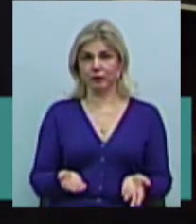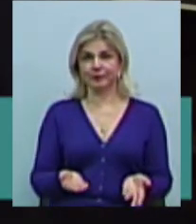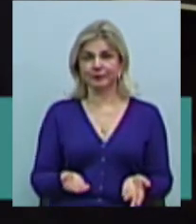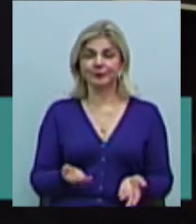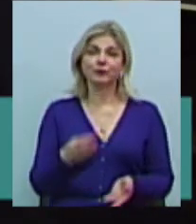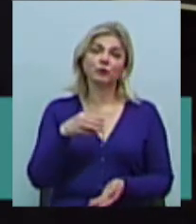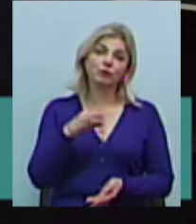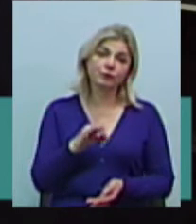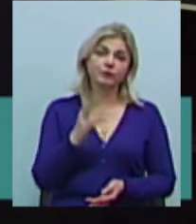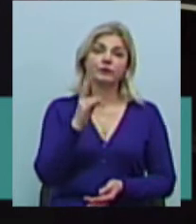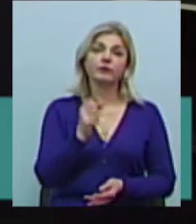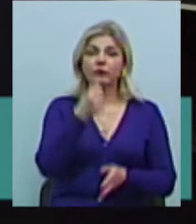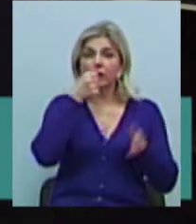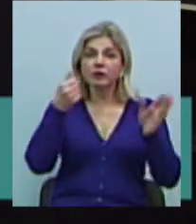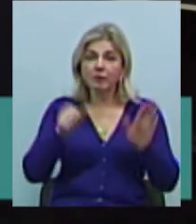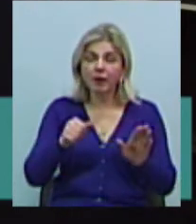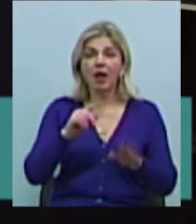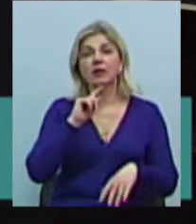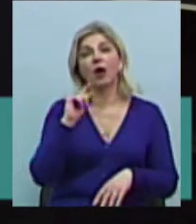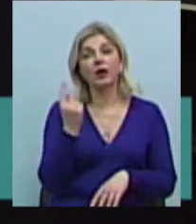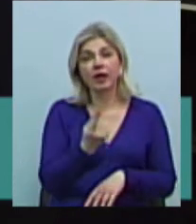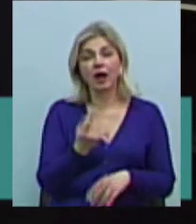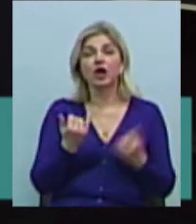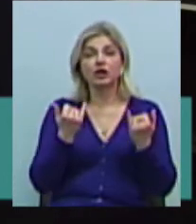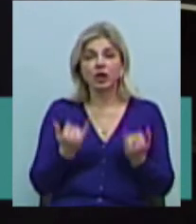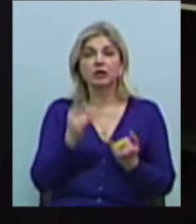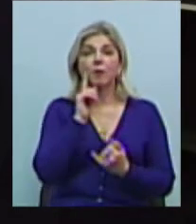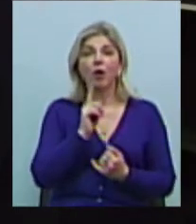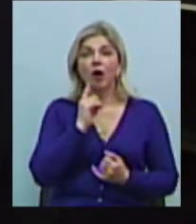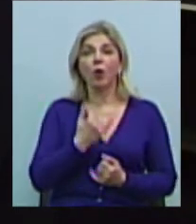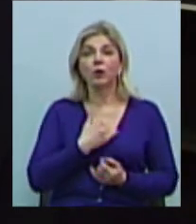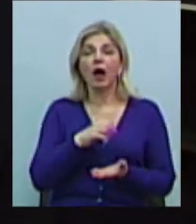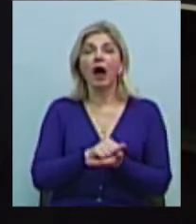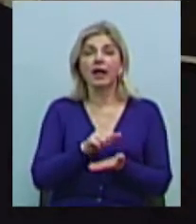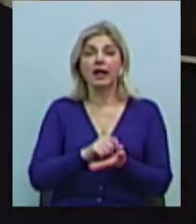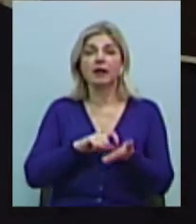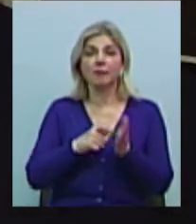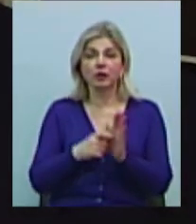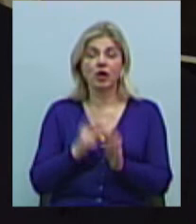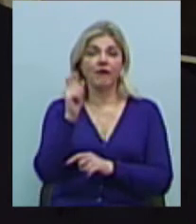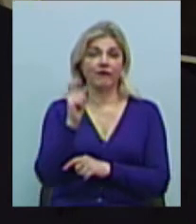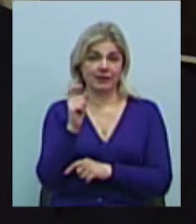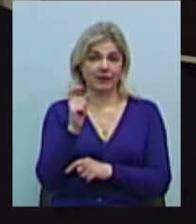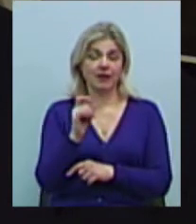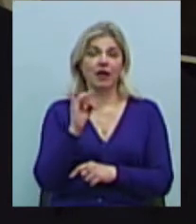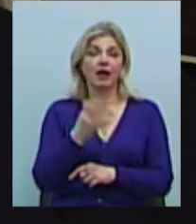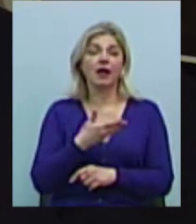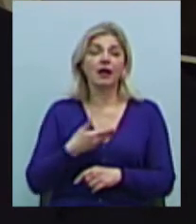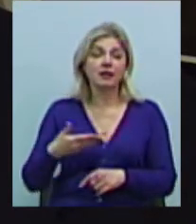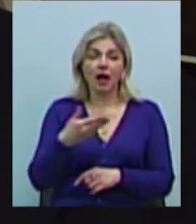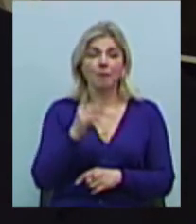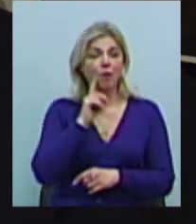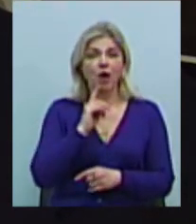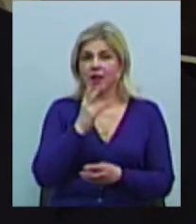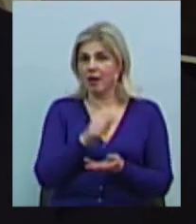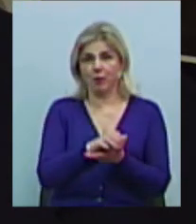на 3 місяці, то на півроку, то на рік. На даний момент, поки у нас оренда приміщення висить у повітрі, і нам ще її не